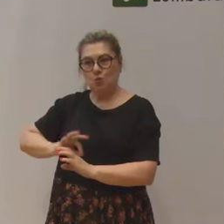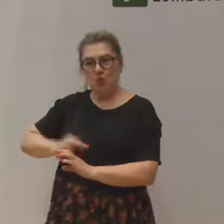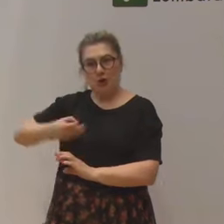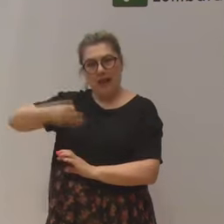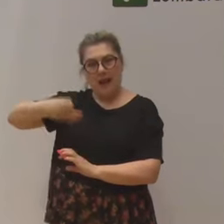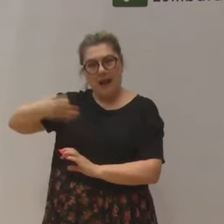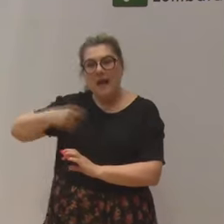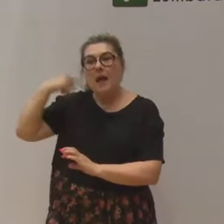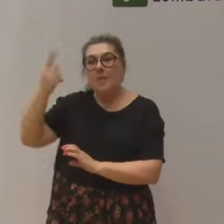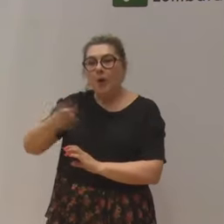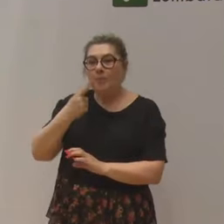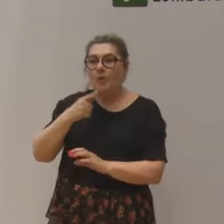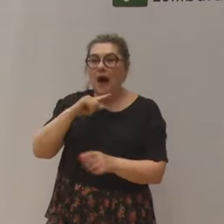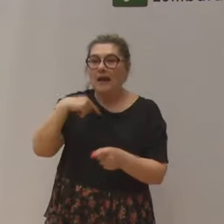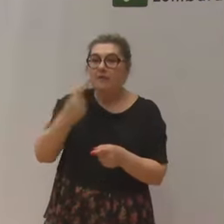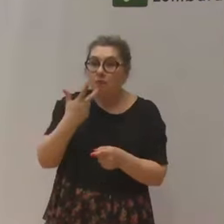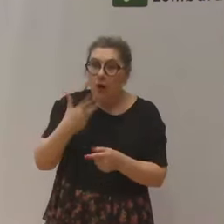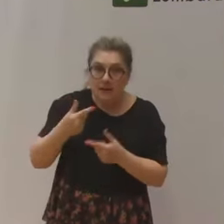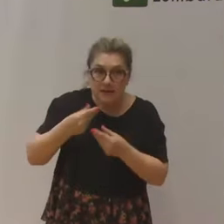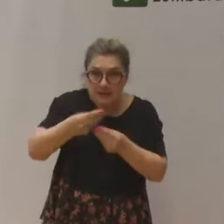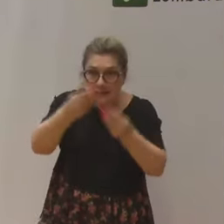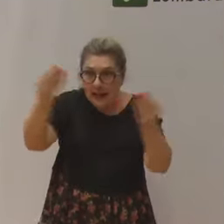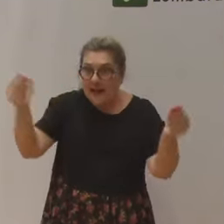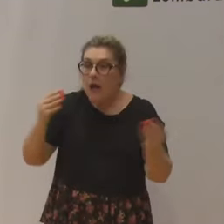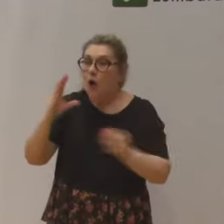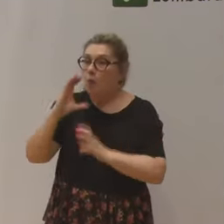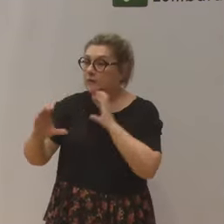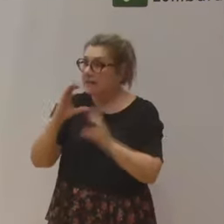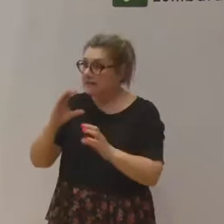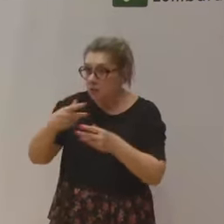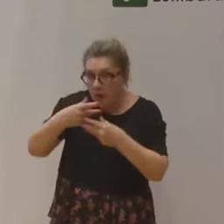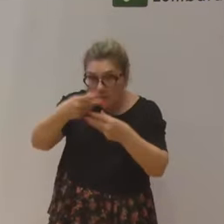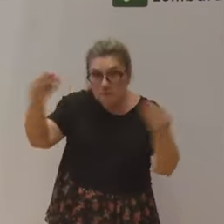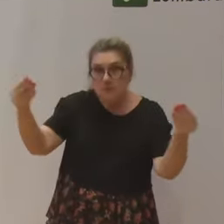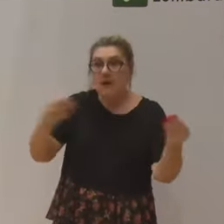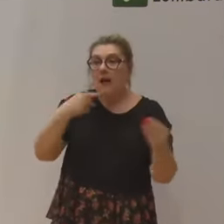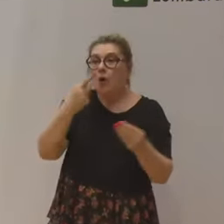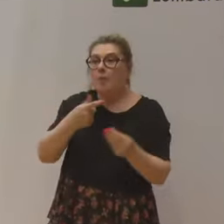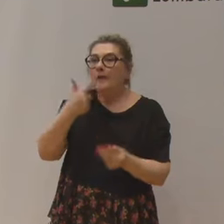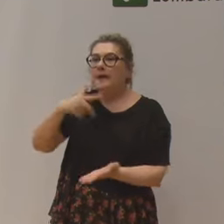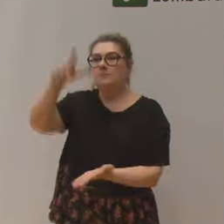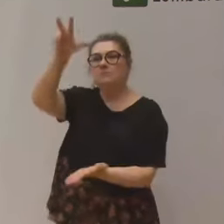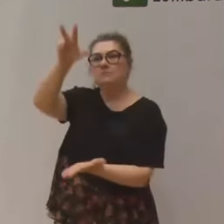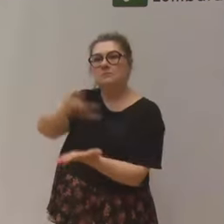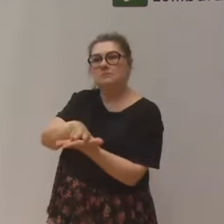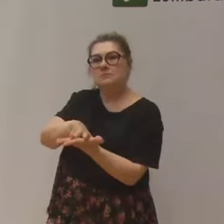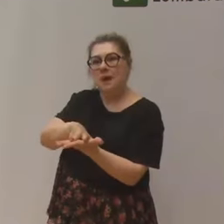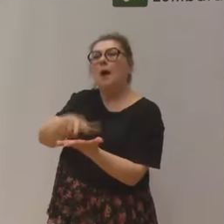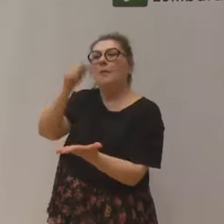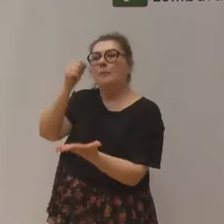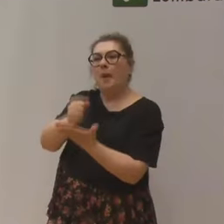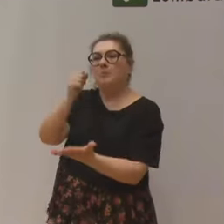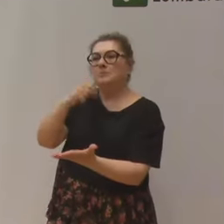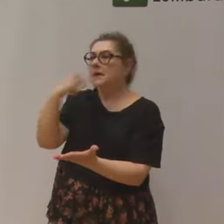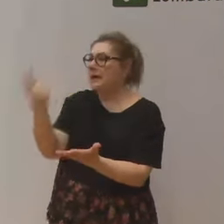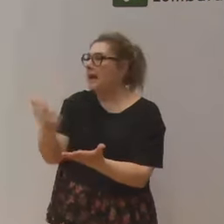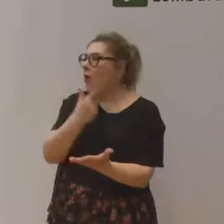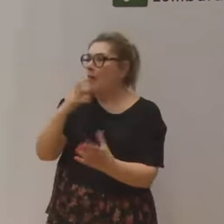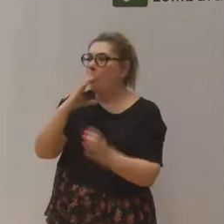detto prima rispetto ai social, vuole anche essere una comunicazione, validata, una comunicazione che in